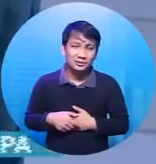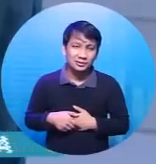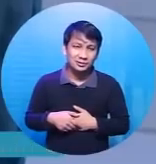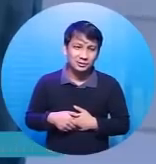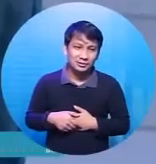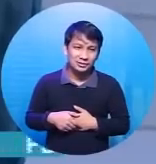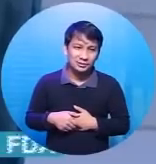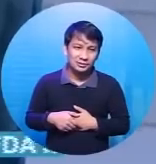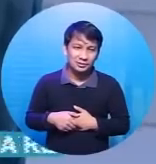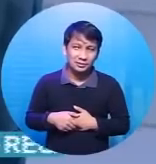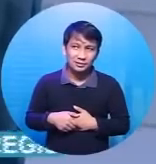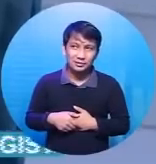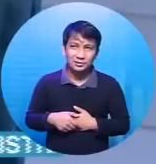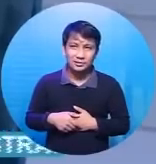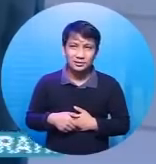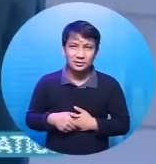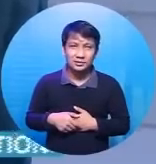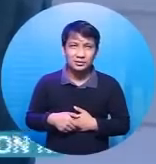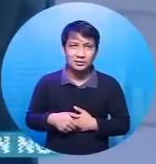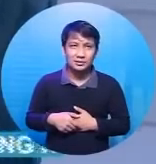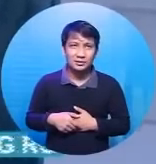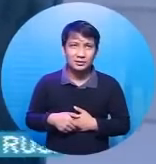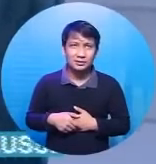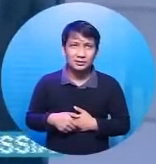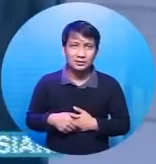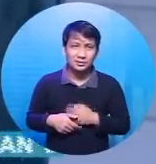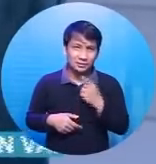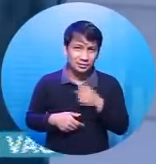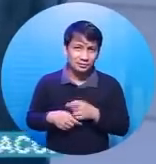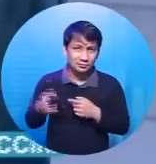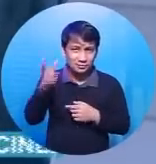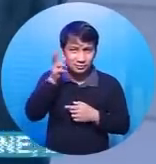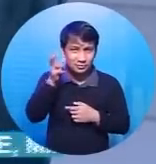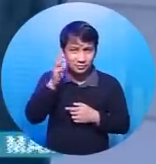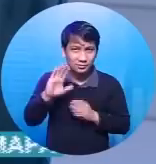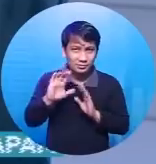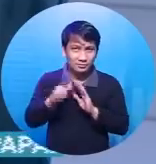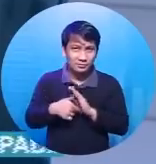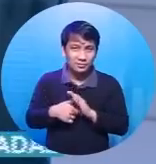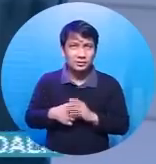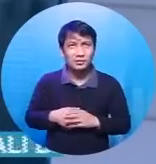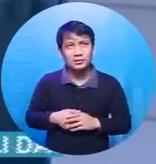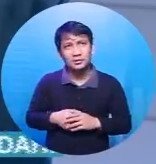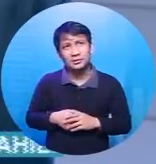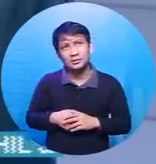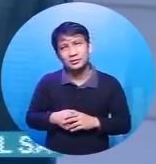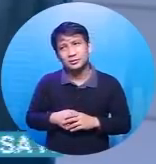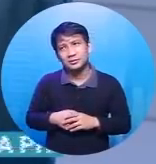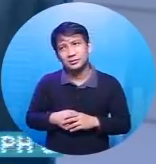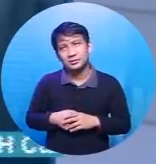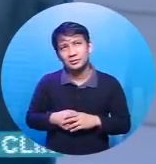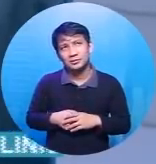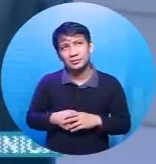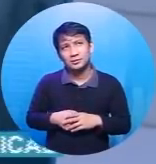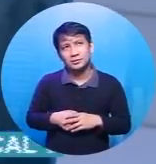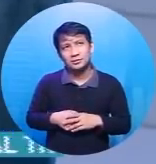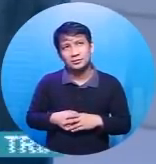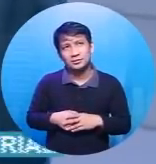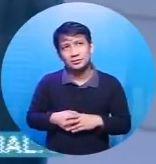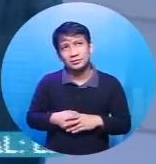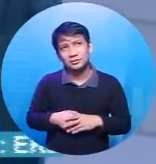Ano po? Bakit ibang narinig ko sa background? Bakit ibang narinig ko sa